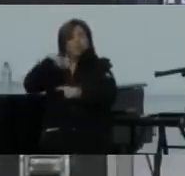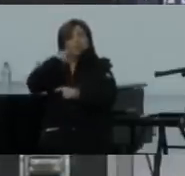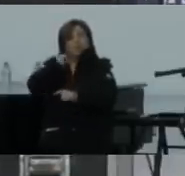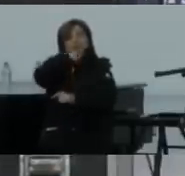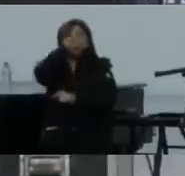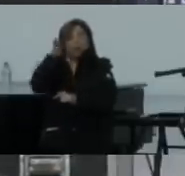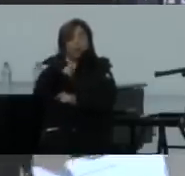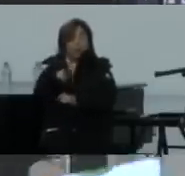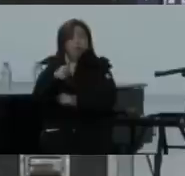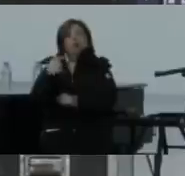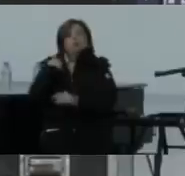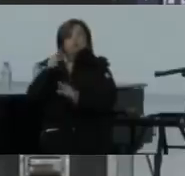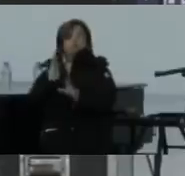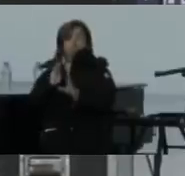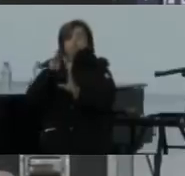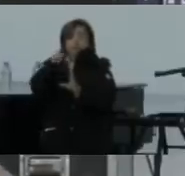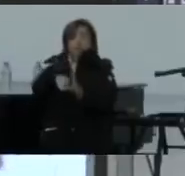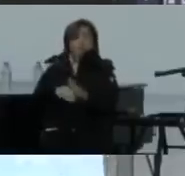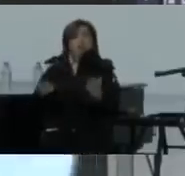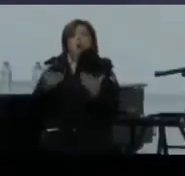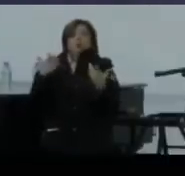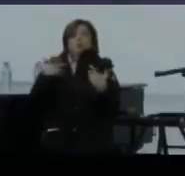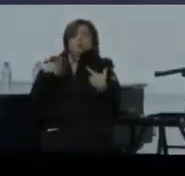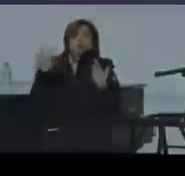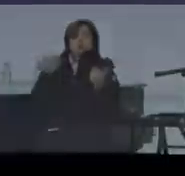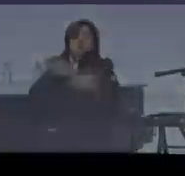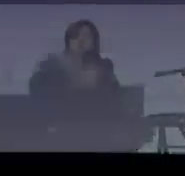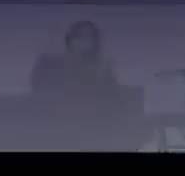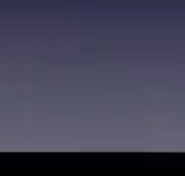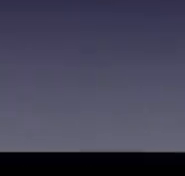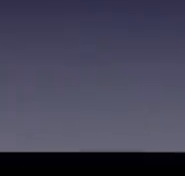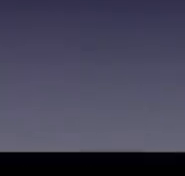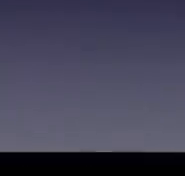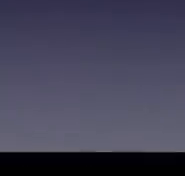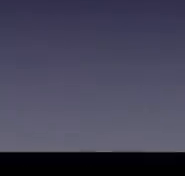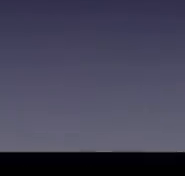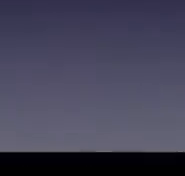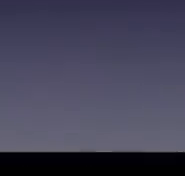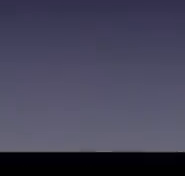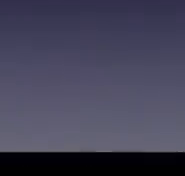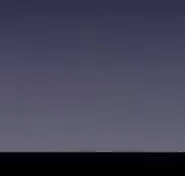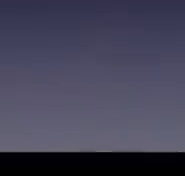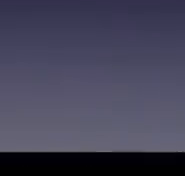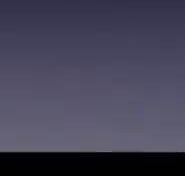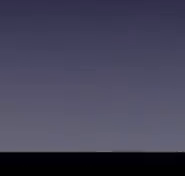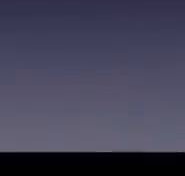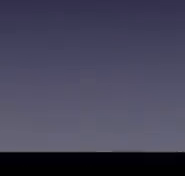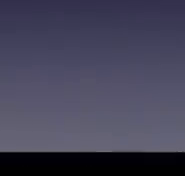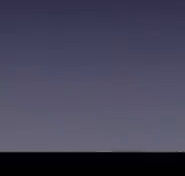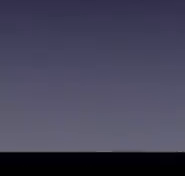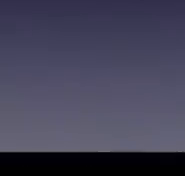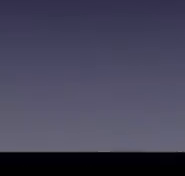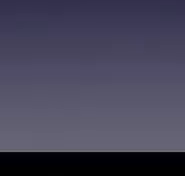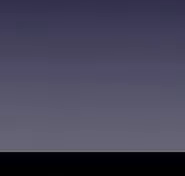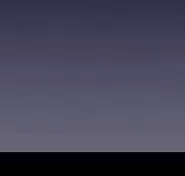così, ci siamo alzati una mattina, hanno detto un euro del 2009, 2000 lire. Ma mi sembra, cosa sei